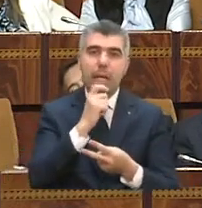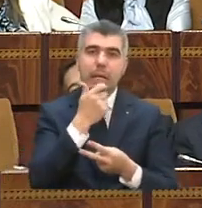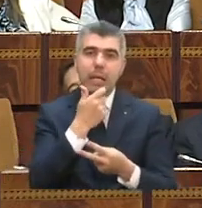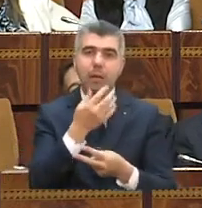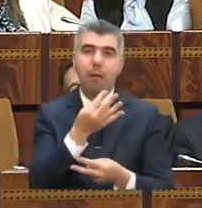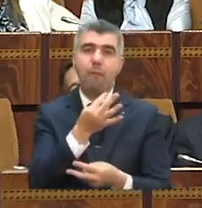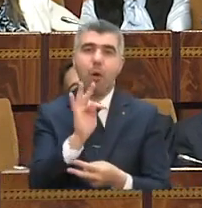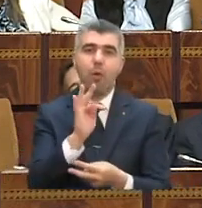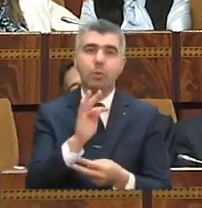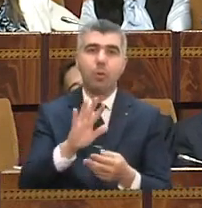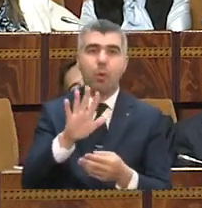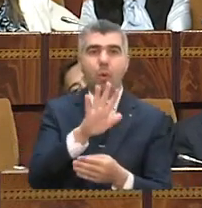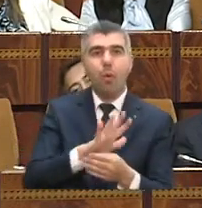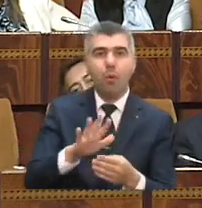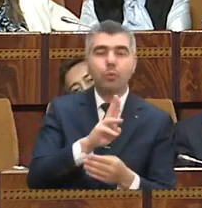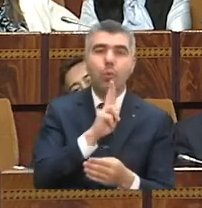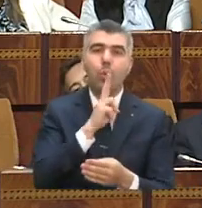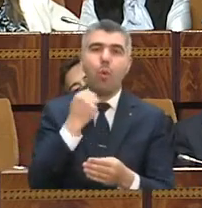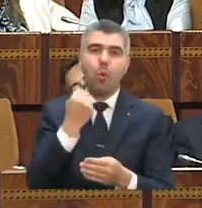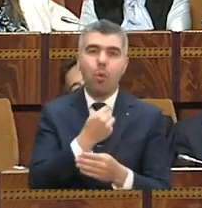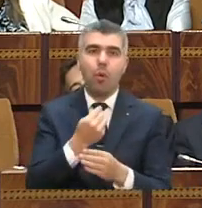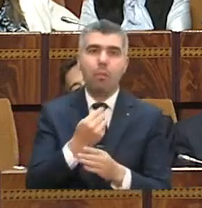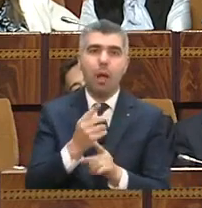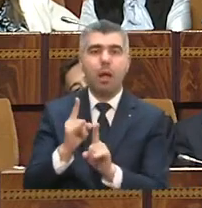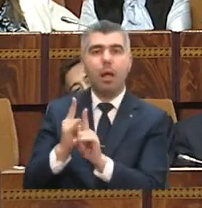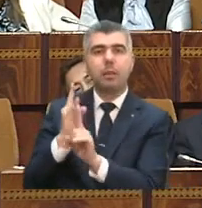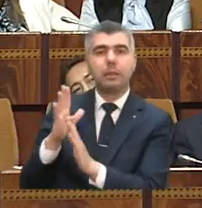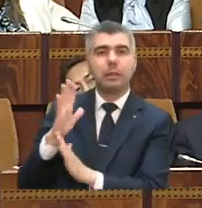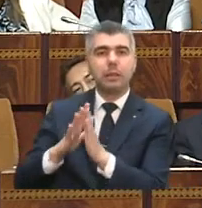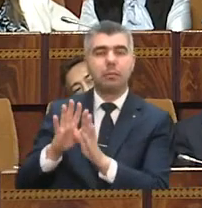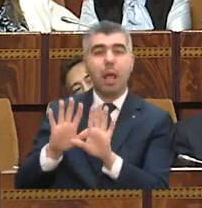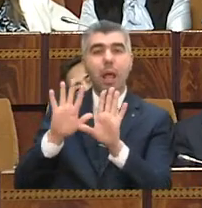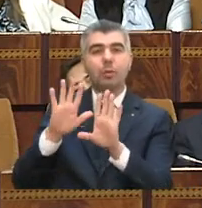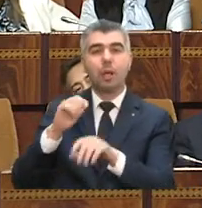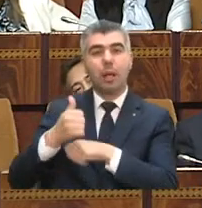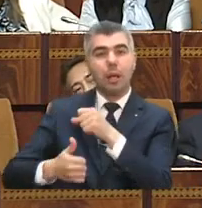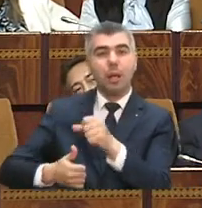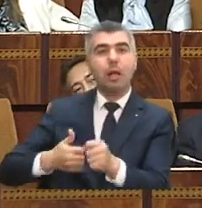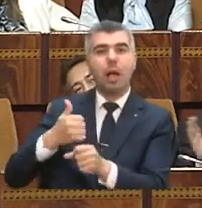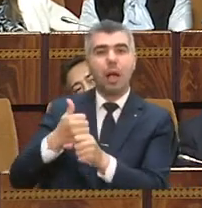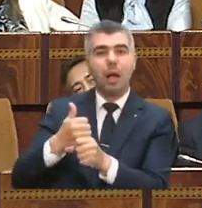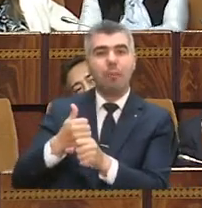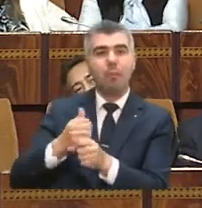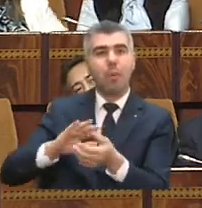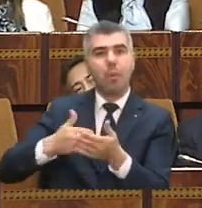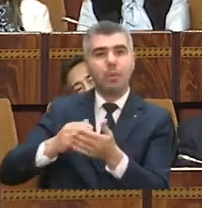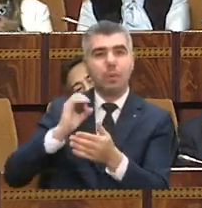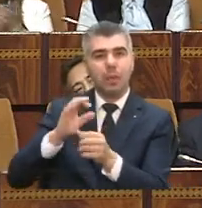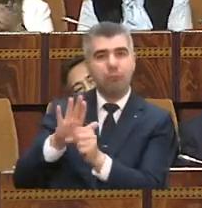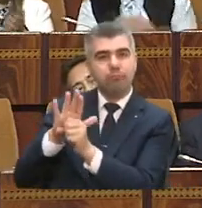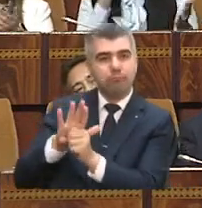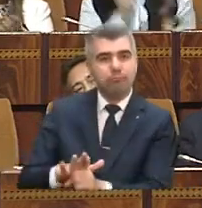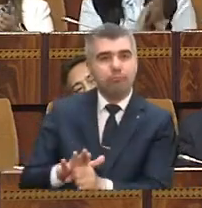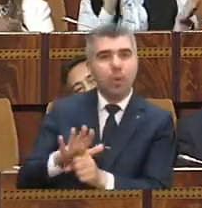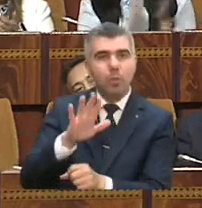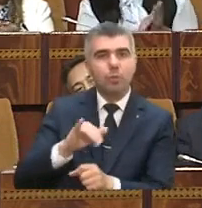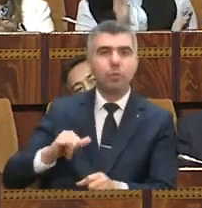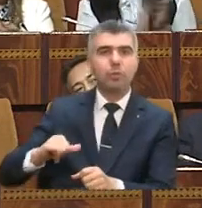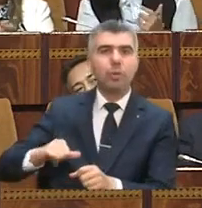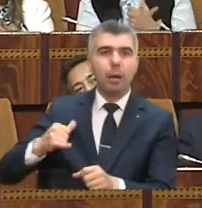وبالفرنسية في أيام حكومة اللي دامت 10 سنين في قمع وفي كبت